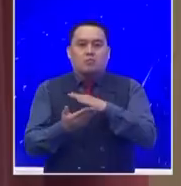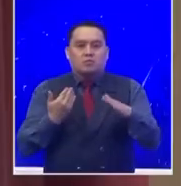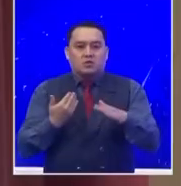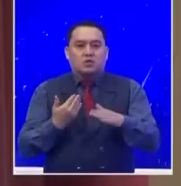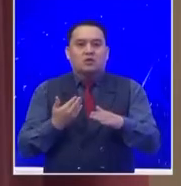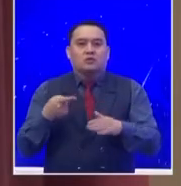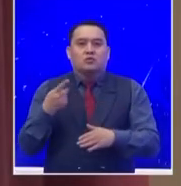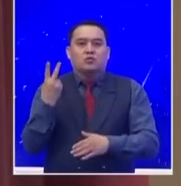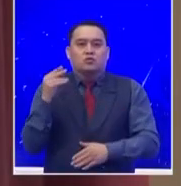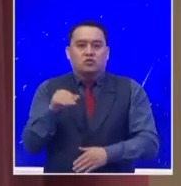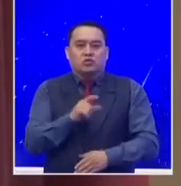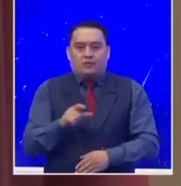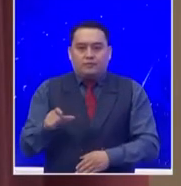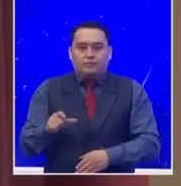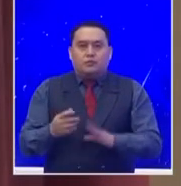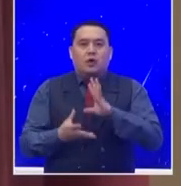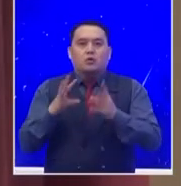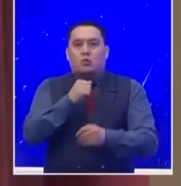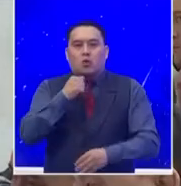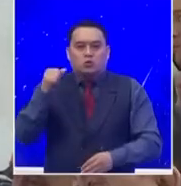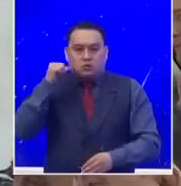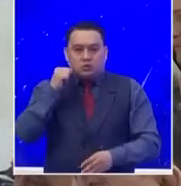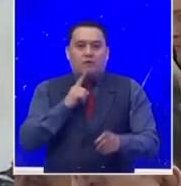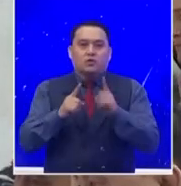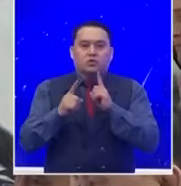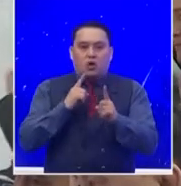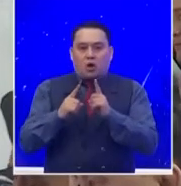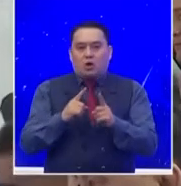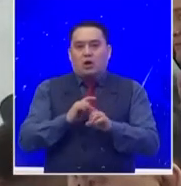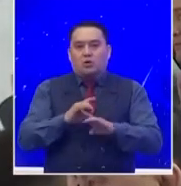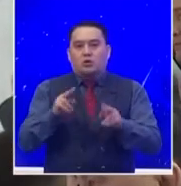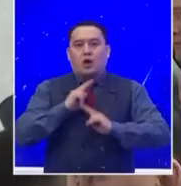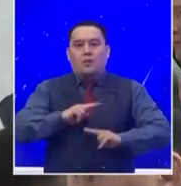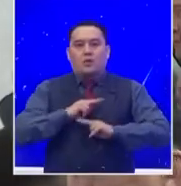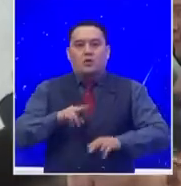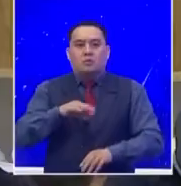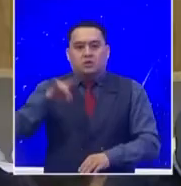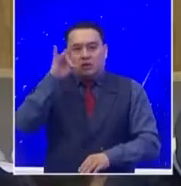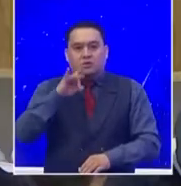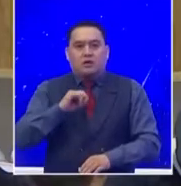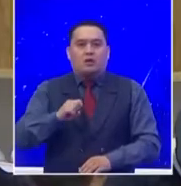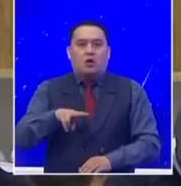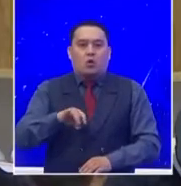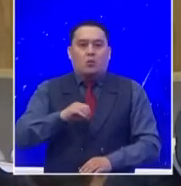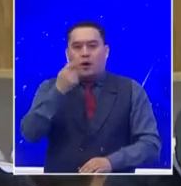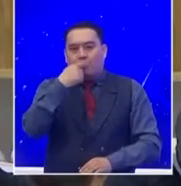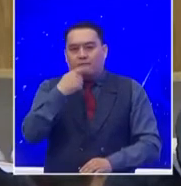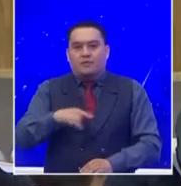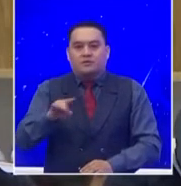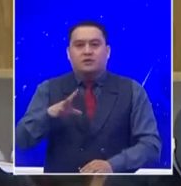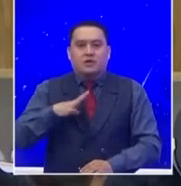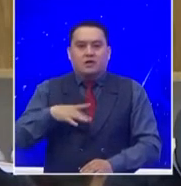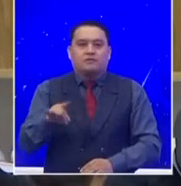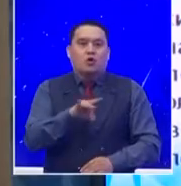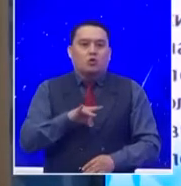контингент около 2000 человек. По итогам прошлого года на совещании отметили работу отделов Имбекши-Казахского, Алакольского,